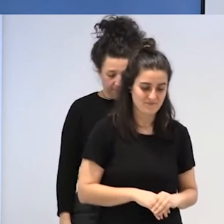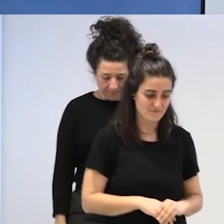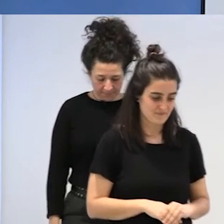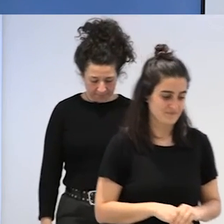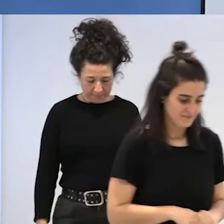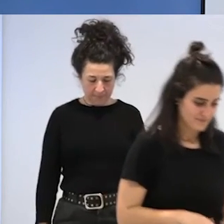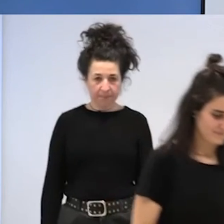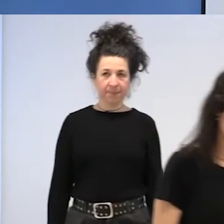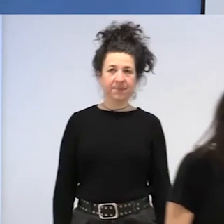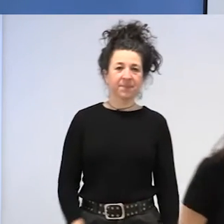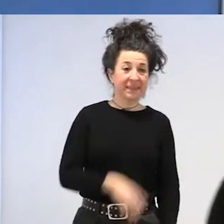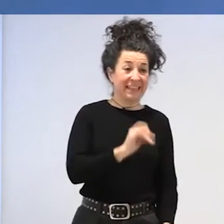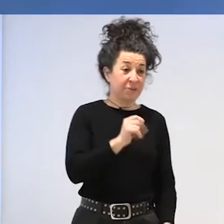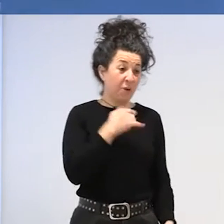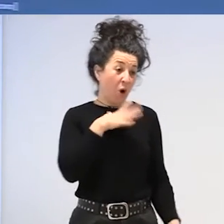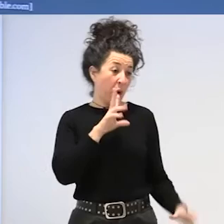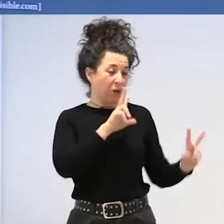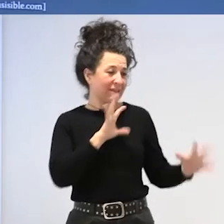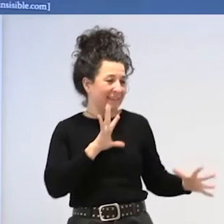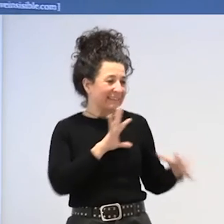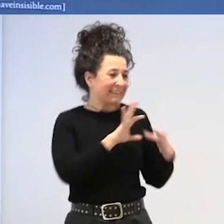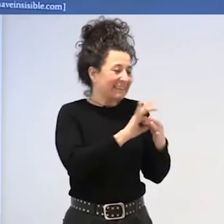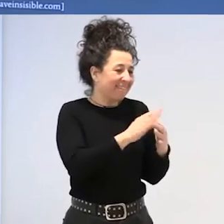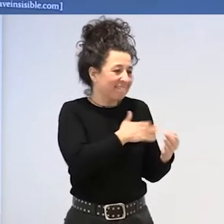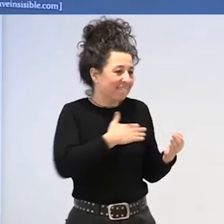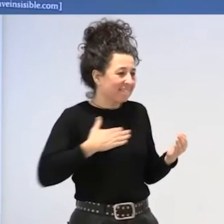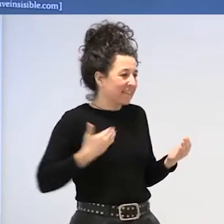ari garela orduan eskatuko nizuke badakit gero